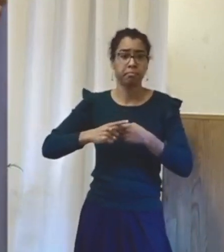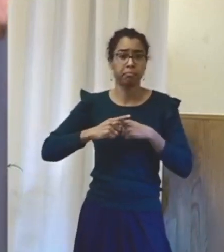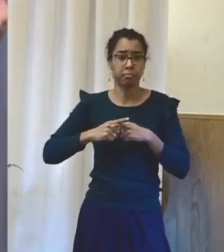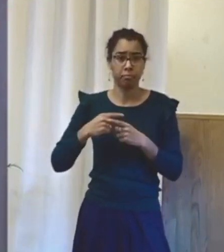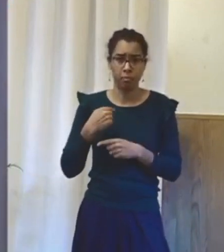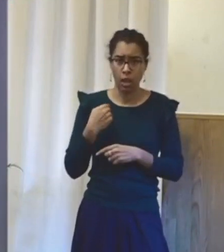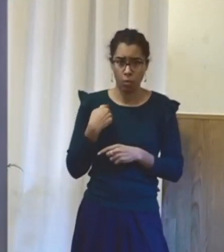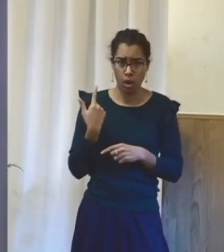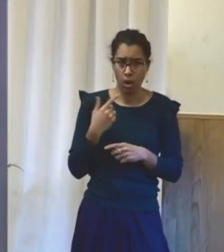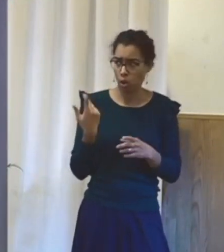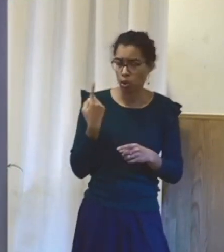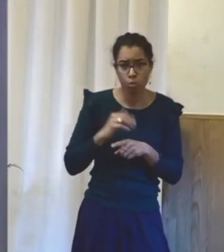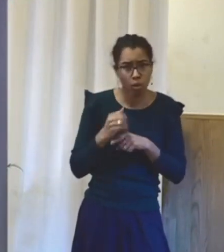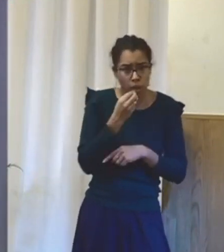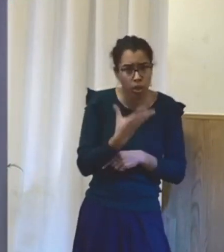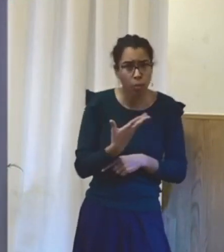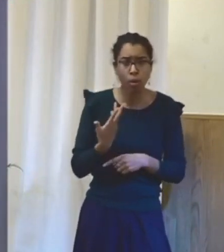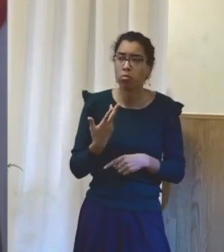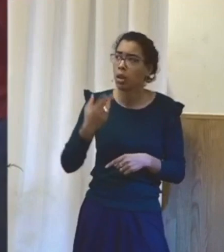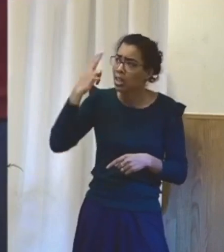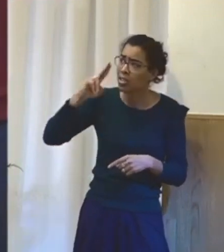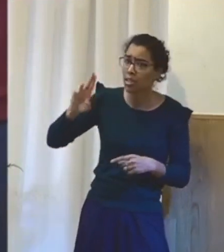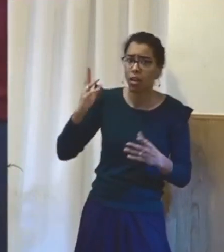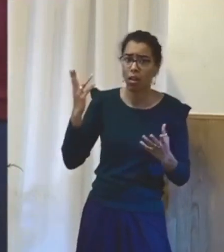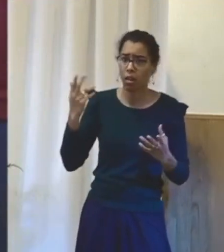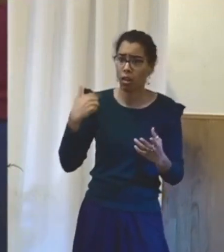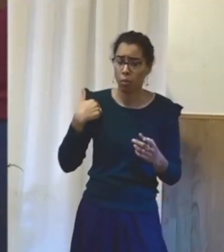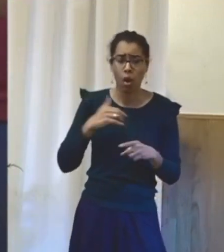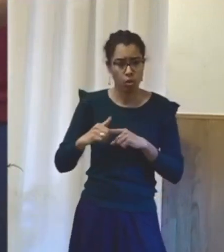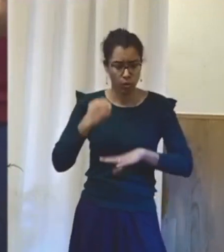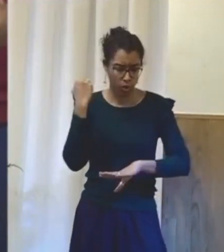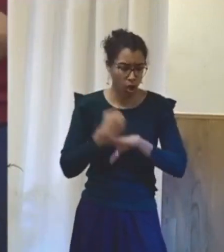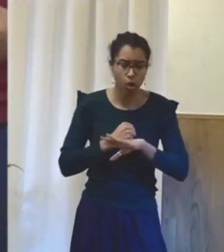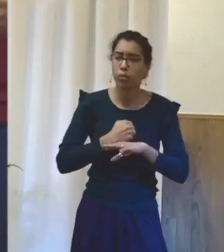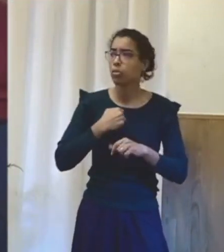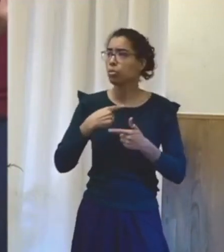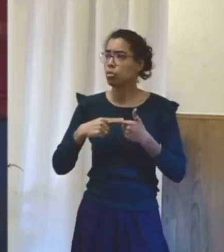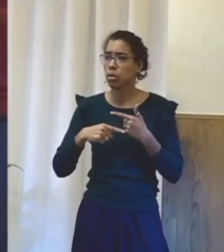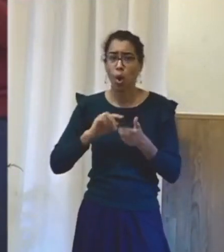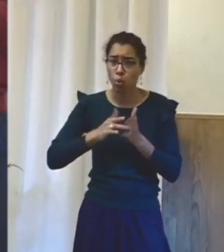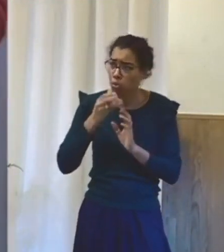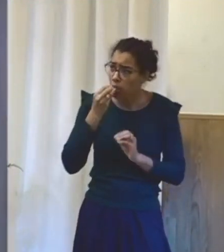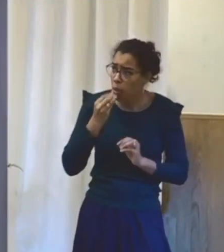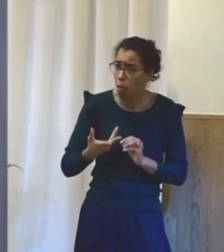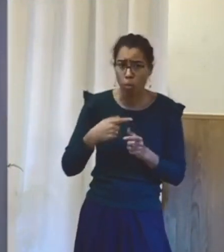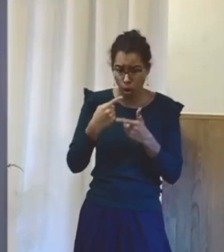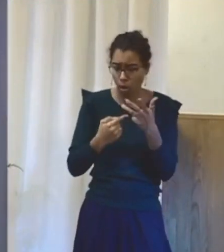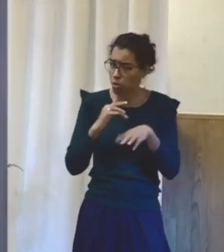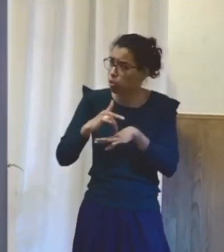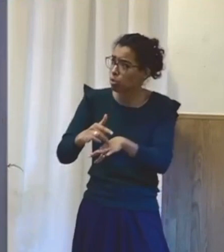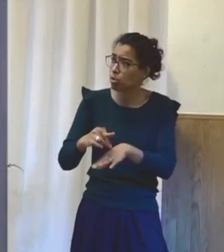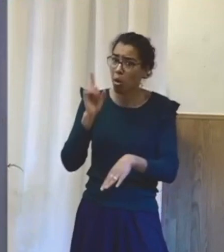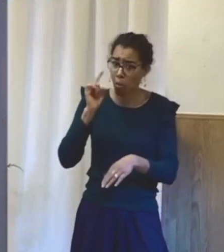moi, j'ai toujours fait ce qu'il fallait. Oh Seigneur, j'ai fait mes sacrifices. J'ai fait tout ce qu'il fallait. Et